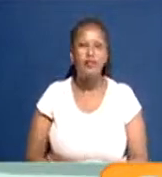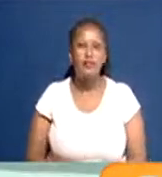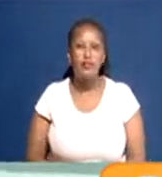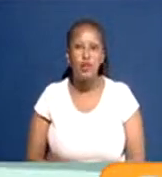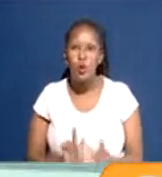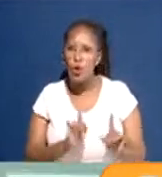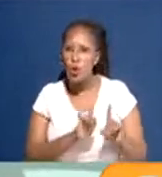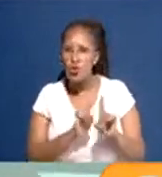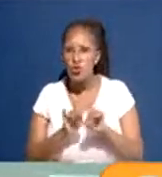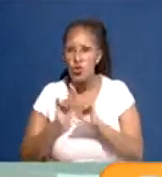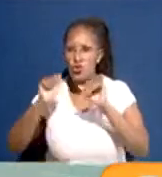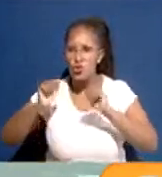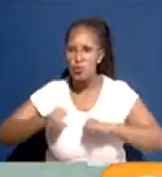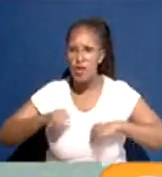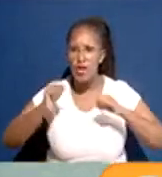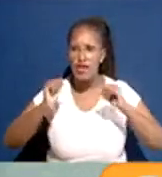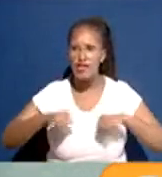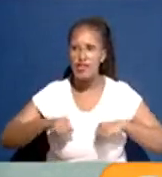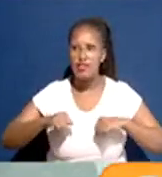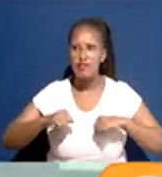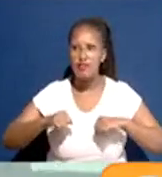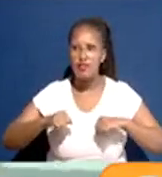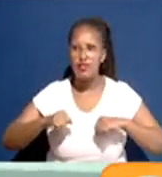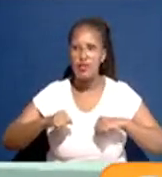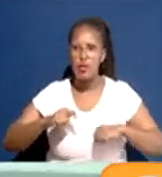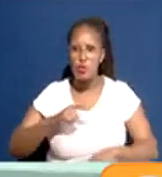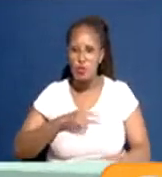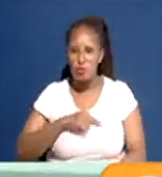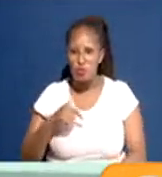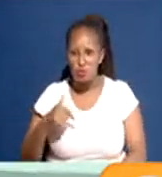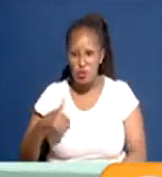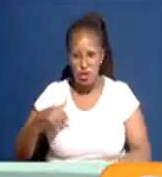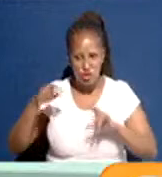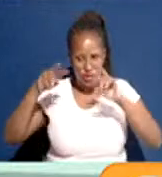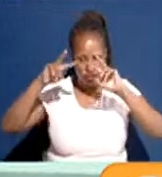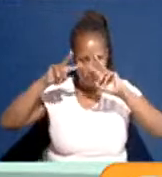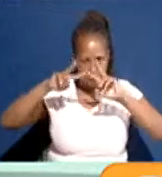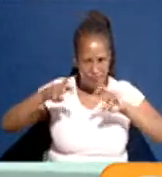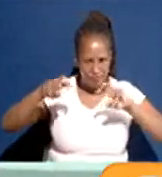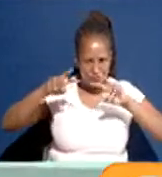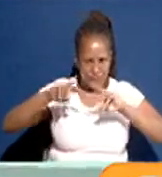Na tumekubaliana ya kwamba we are going to recruit